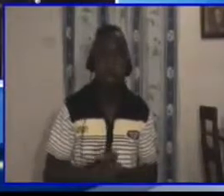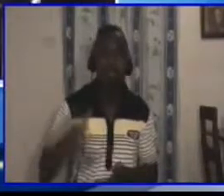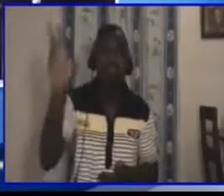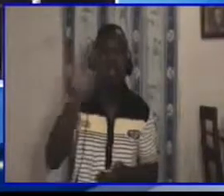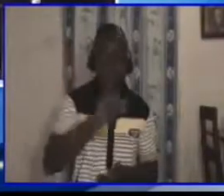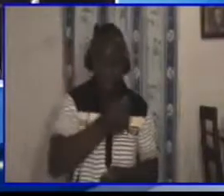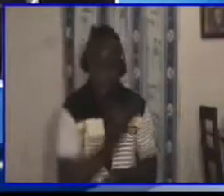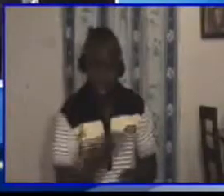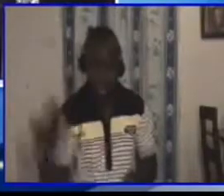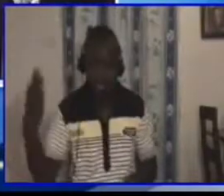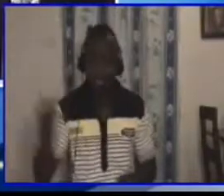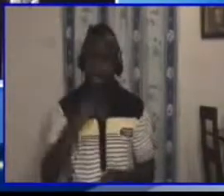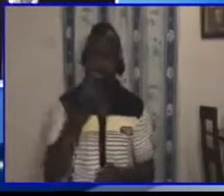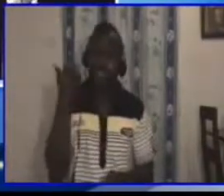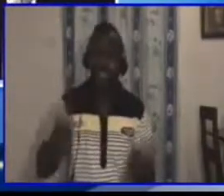chiesa